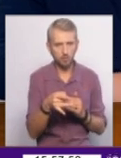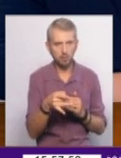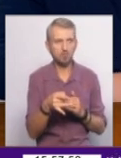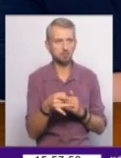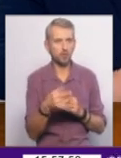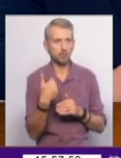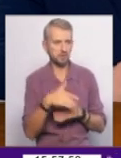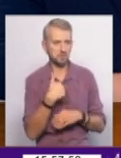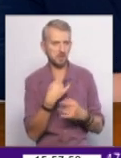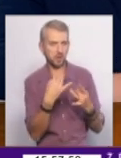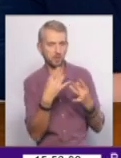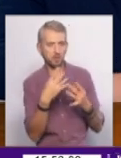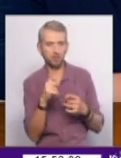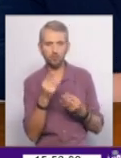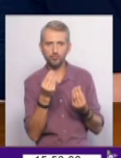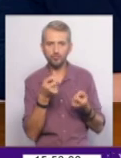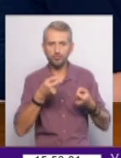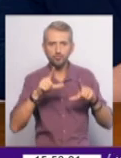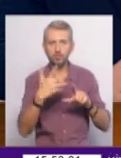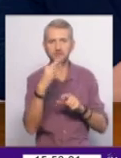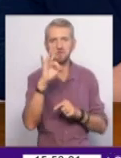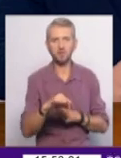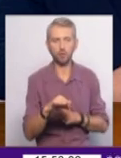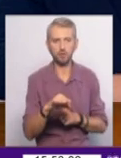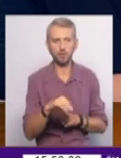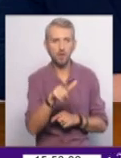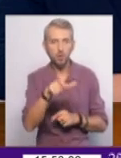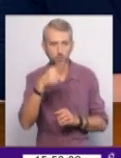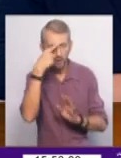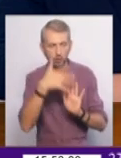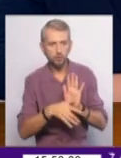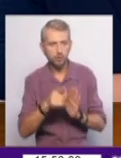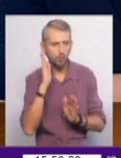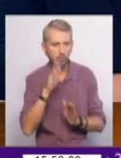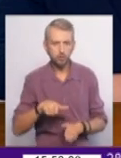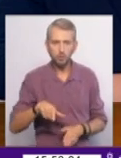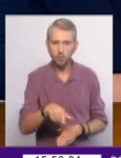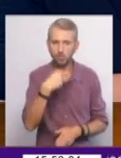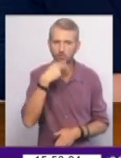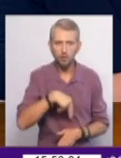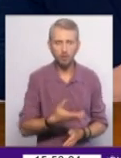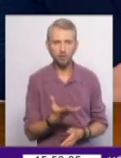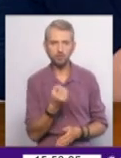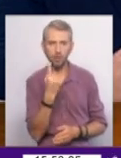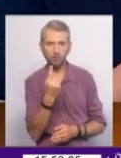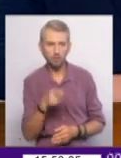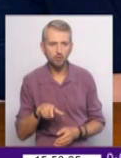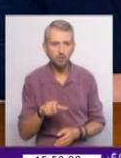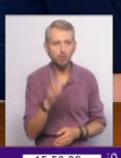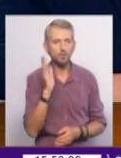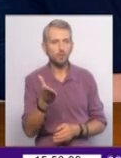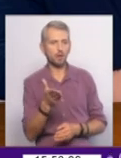мені розказали, що піднялися в ціні там на 5%. Тобто люди розуміють, що буде і дорога ще одна, і що